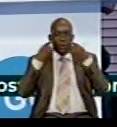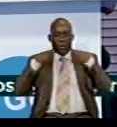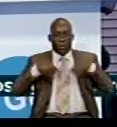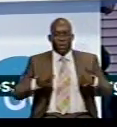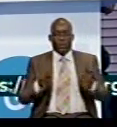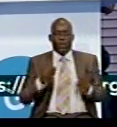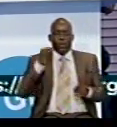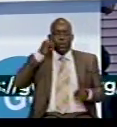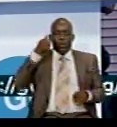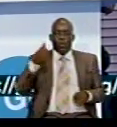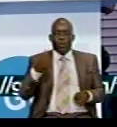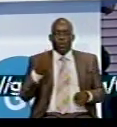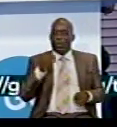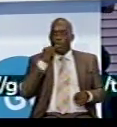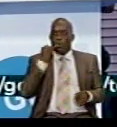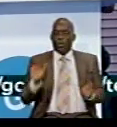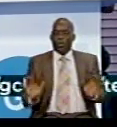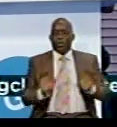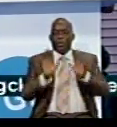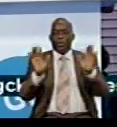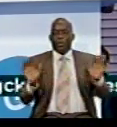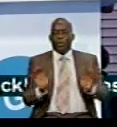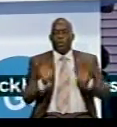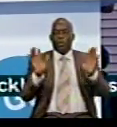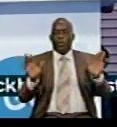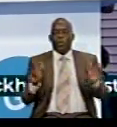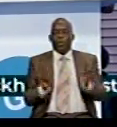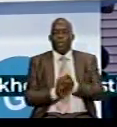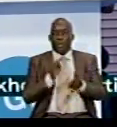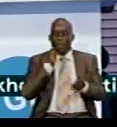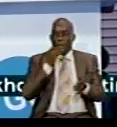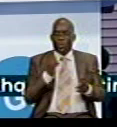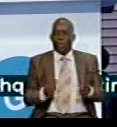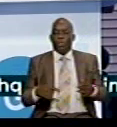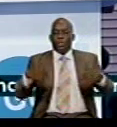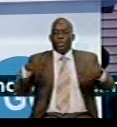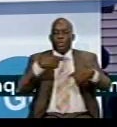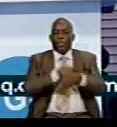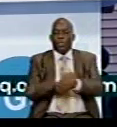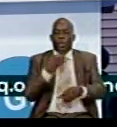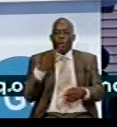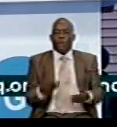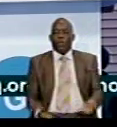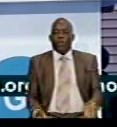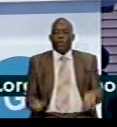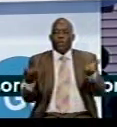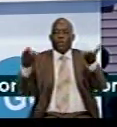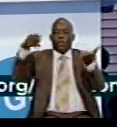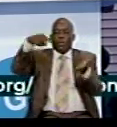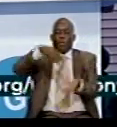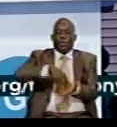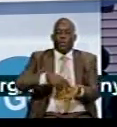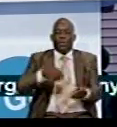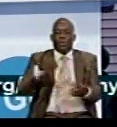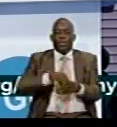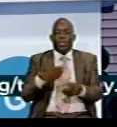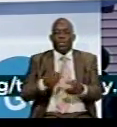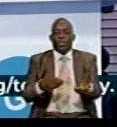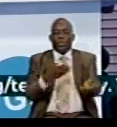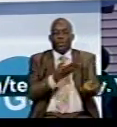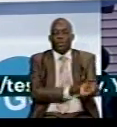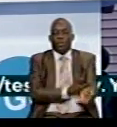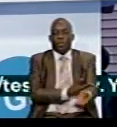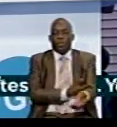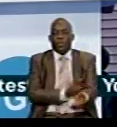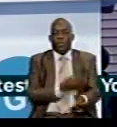Sunday. Demain, c'est dimanche. And that is the day of resurrection. Et c'est le jour de la résurrection. In the morning. Le matin. If I'm